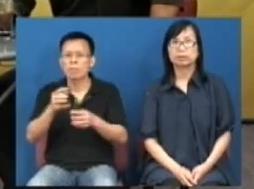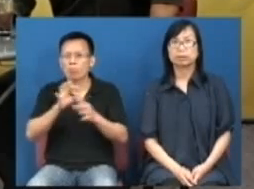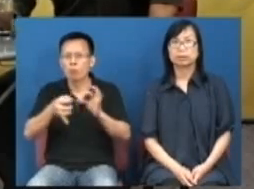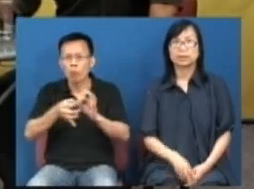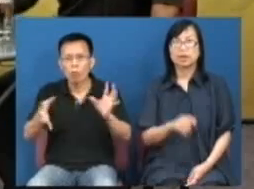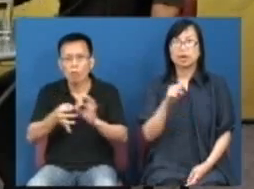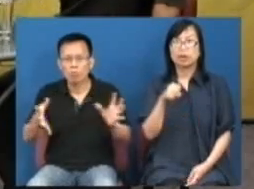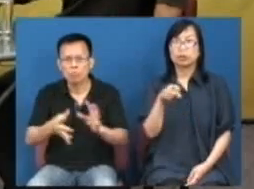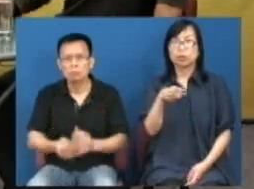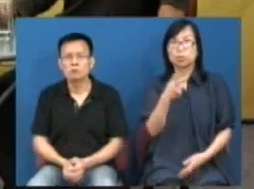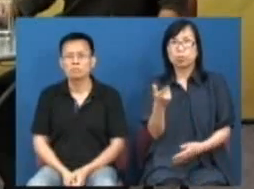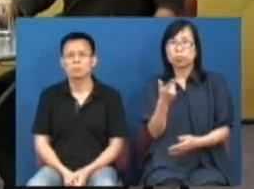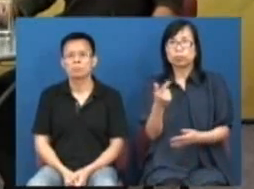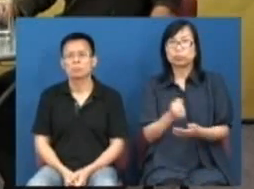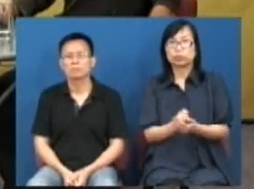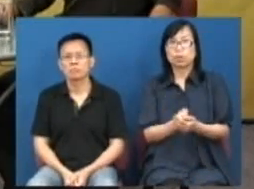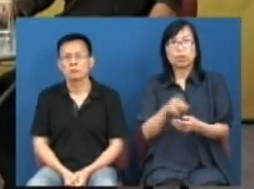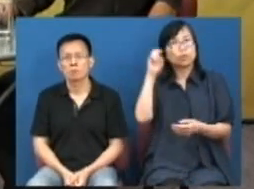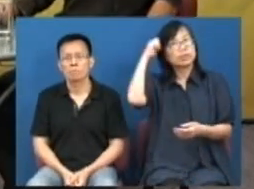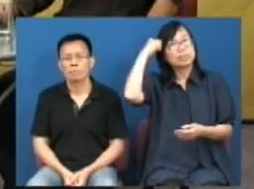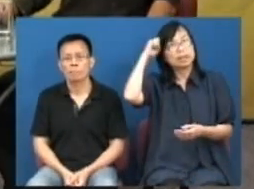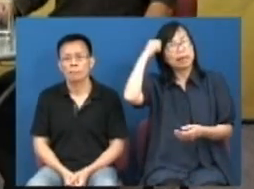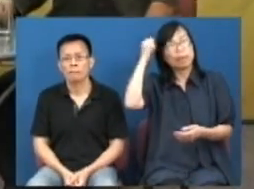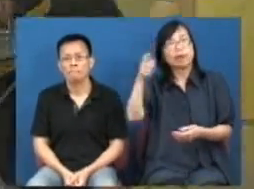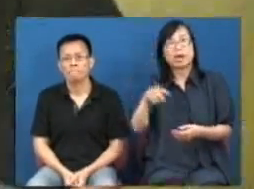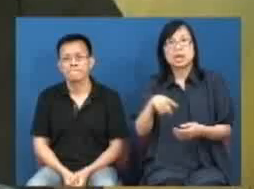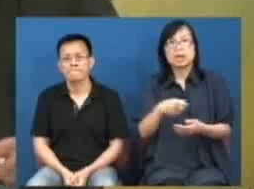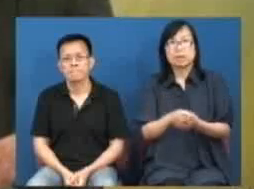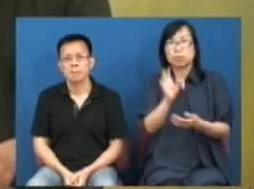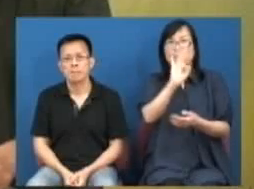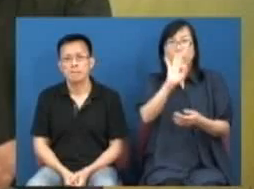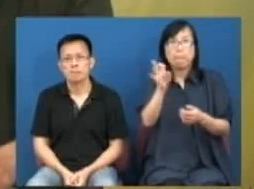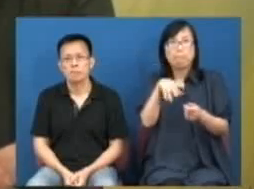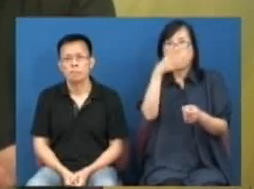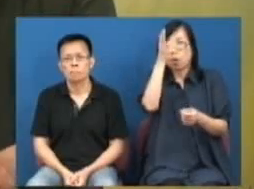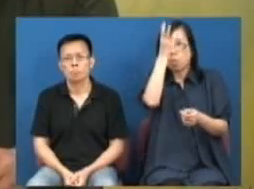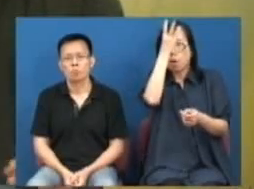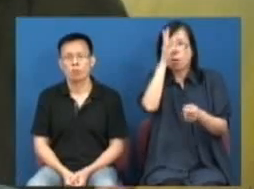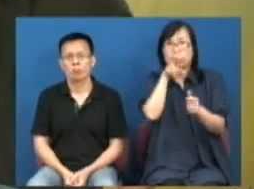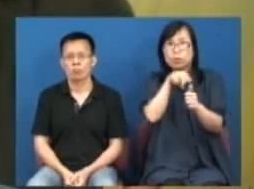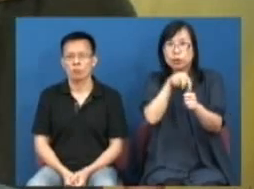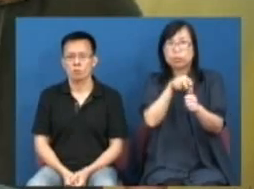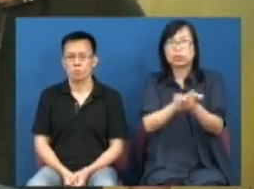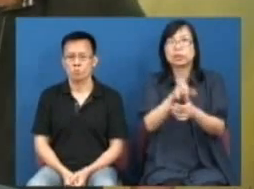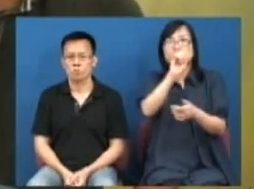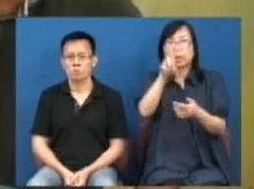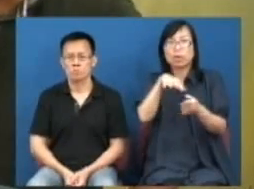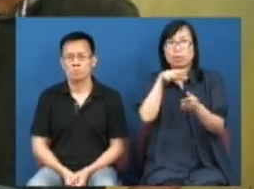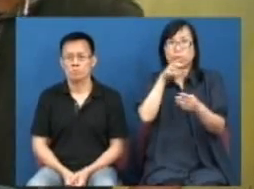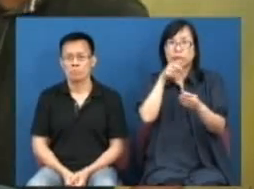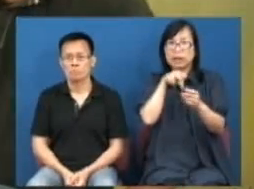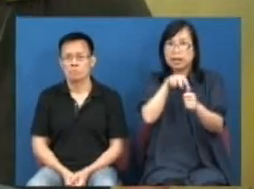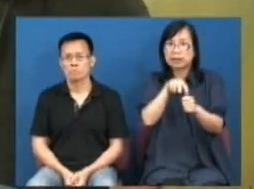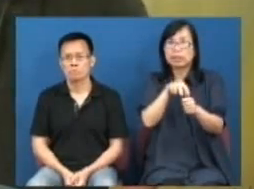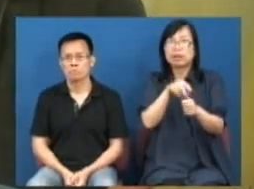咁就好啊！撩起咗咁多，大家去思考，究竟呢個平時冇網管嘅選管會，究竟係點去制定呢啲咁嘅指引